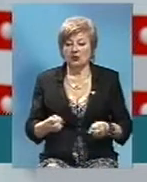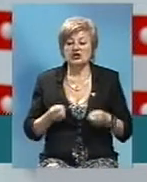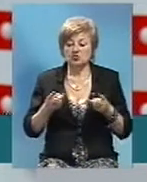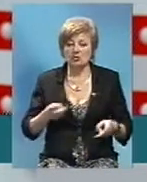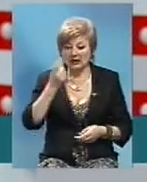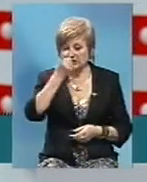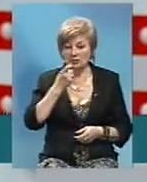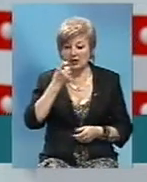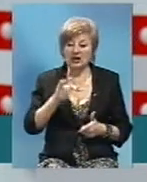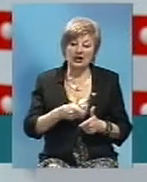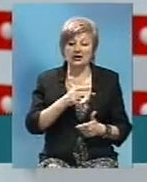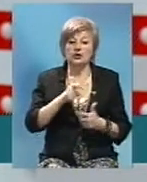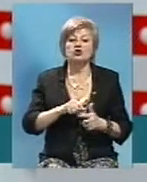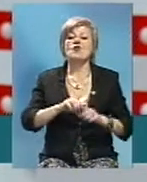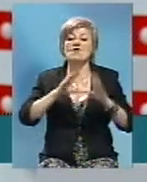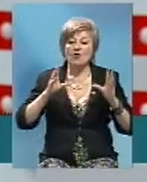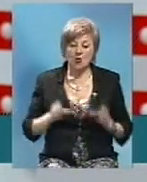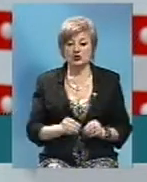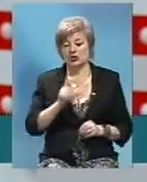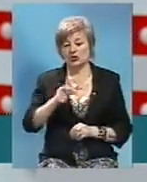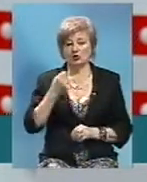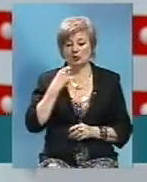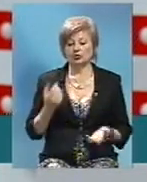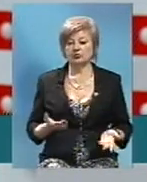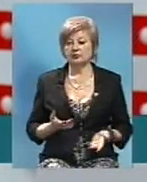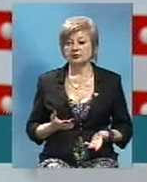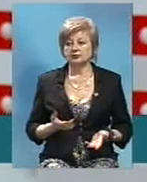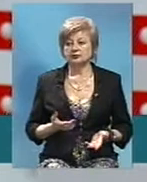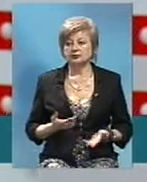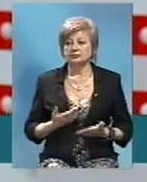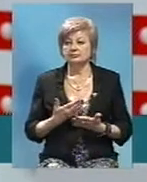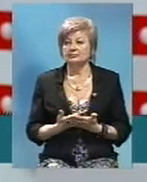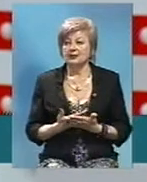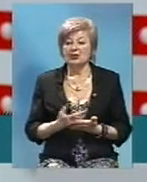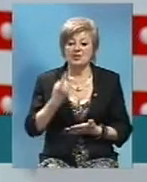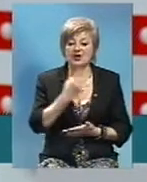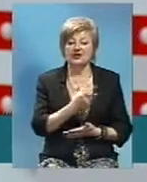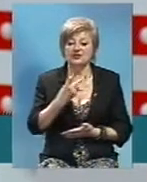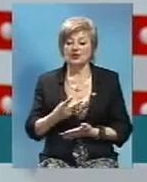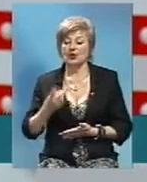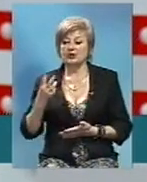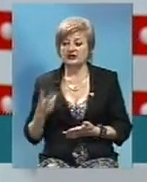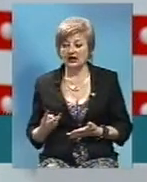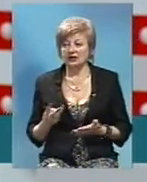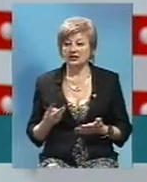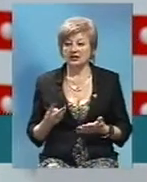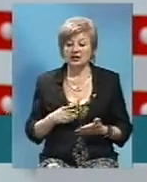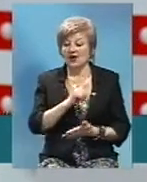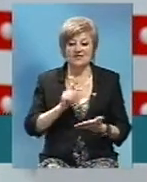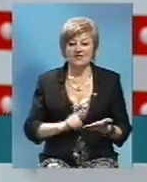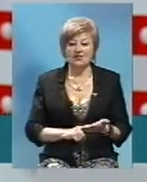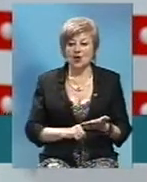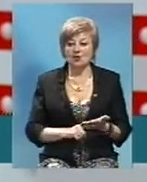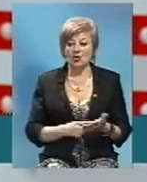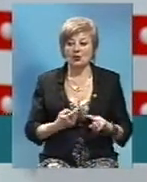стані. Це питання, що взагалі люди п'ють. Угу. При цьому ні перше, ні друге, ні третє питання, жодна